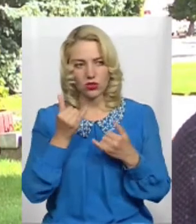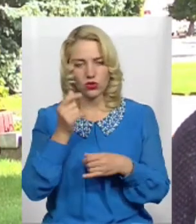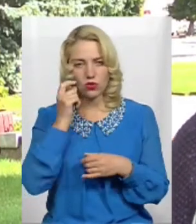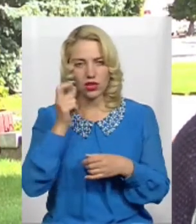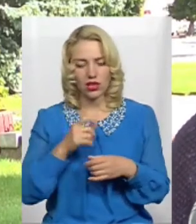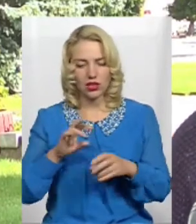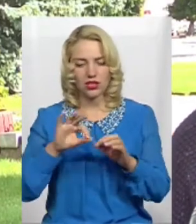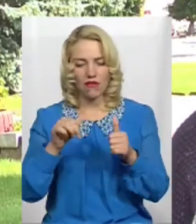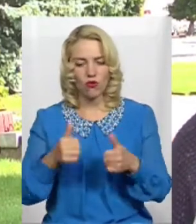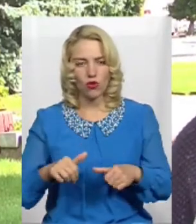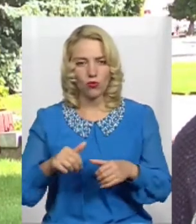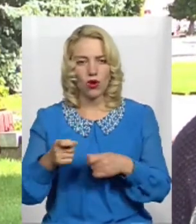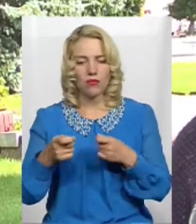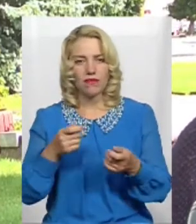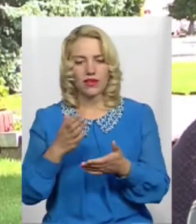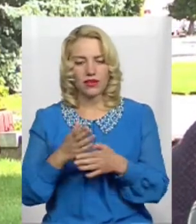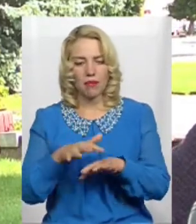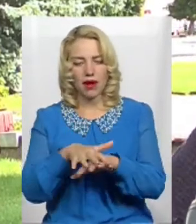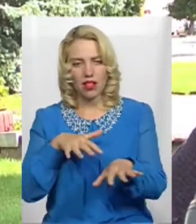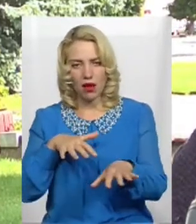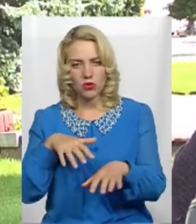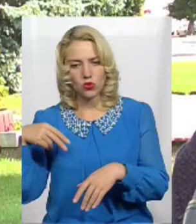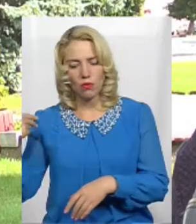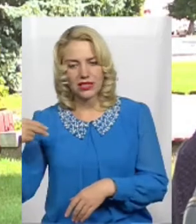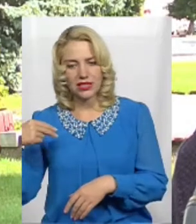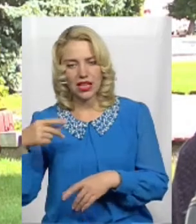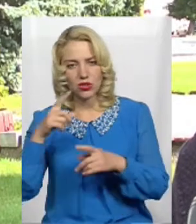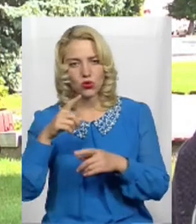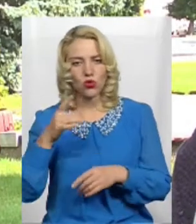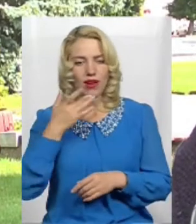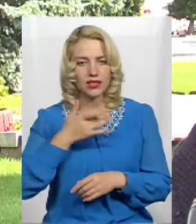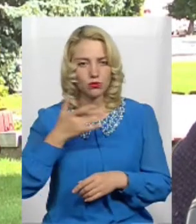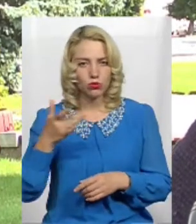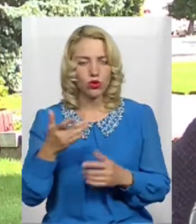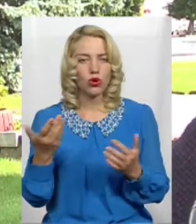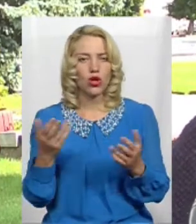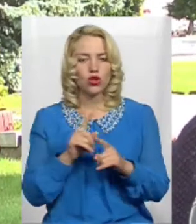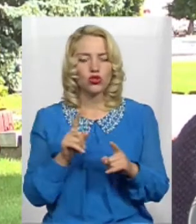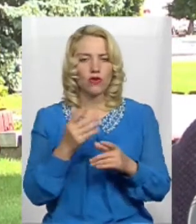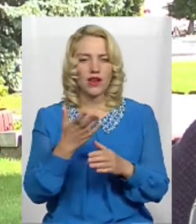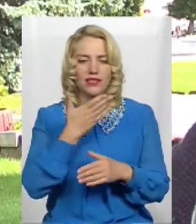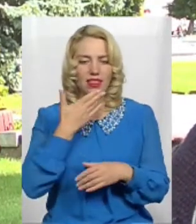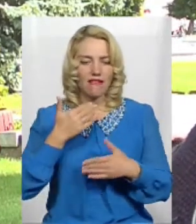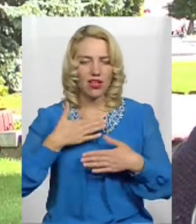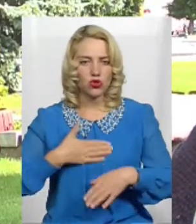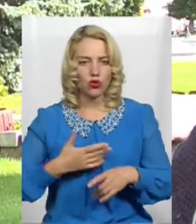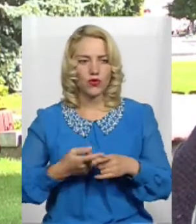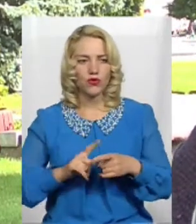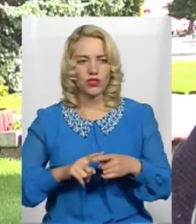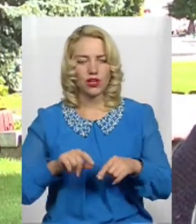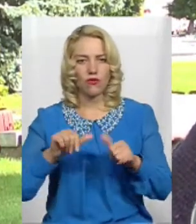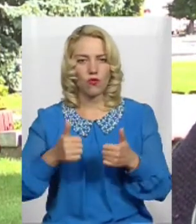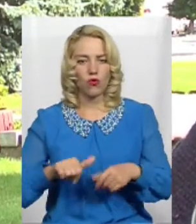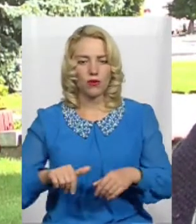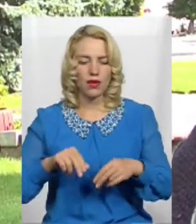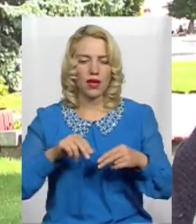за формою правління є парламентсько-президентською республікою. Що саме вас не влаштовує у наявній формі правління